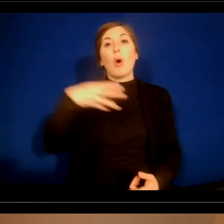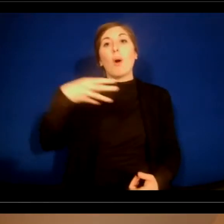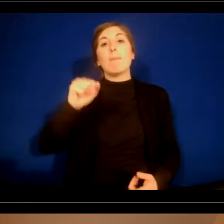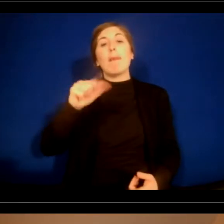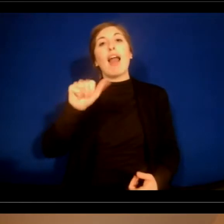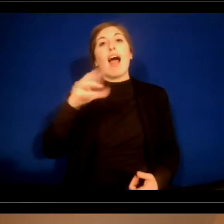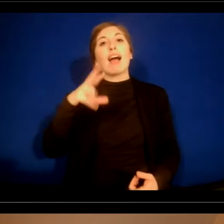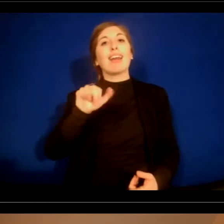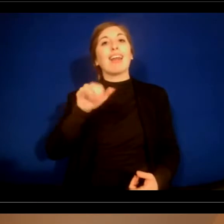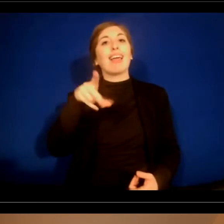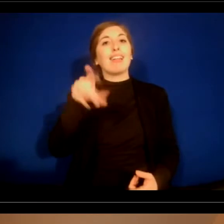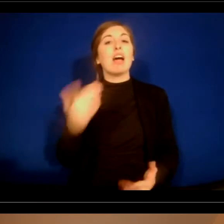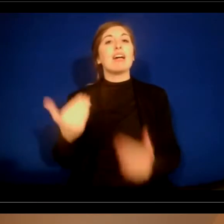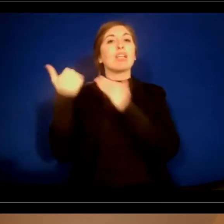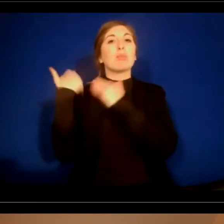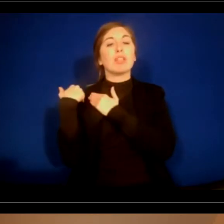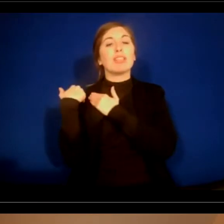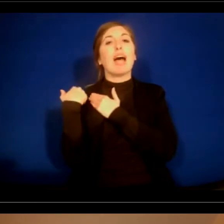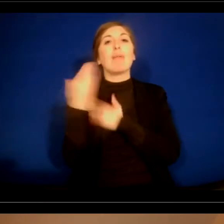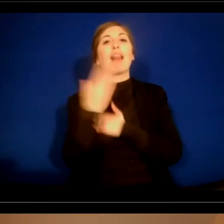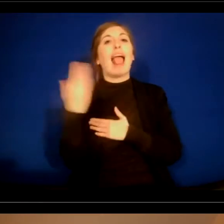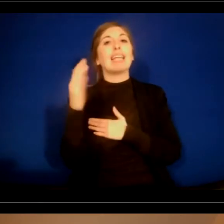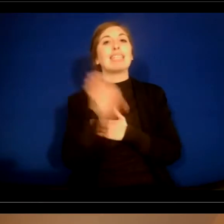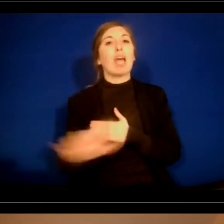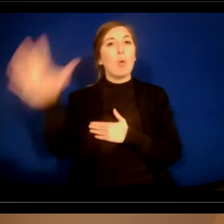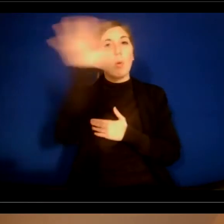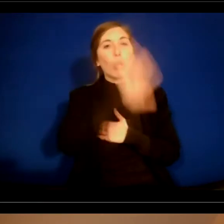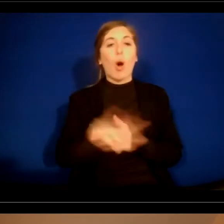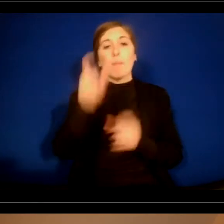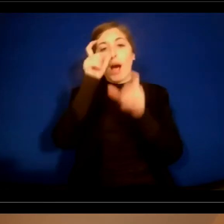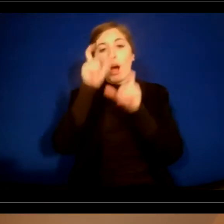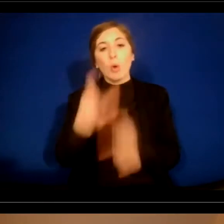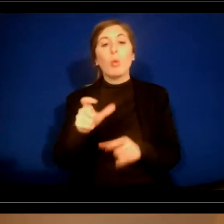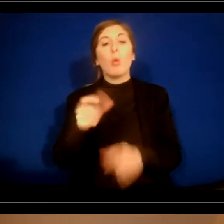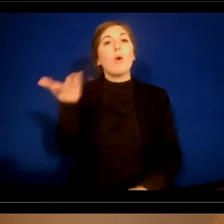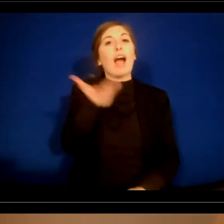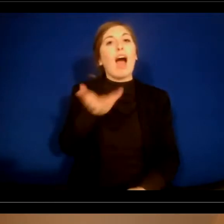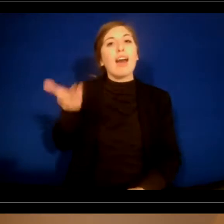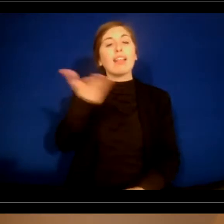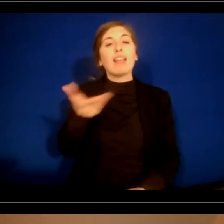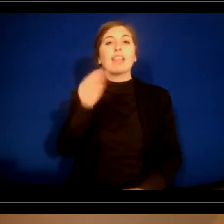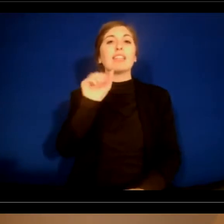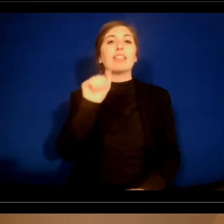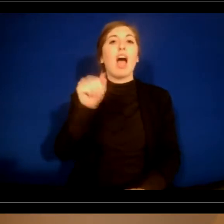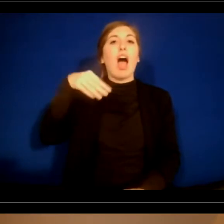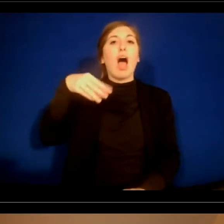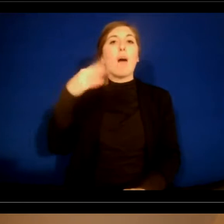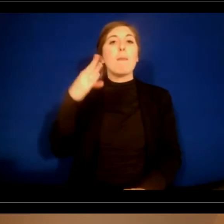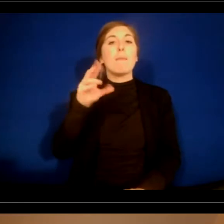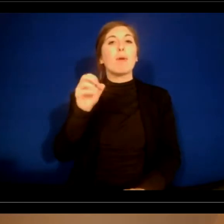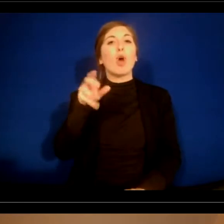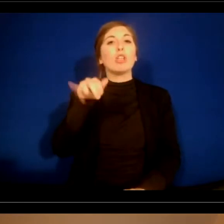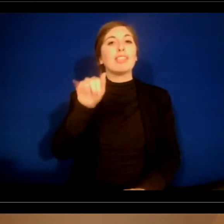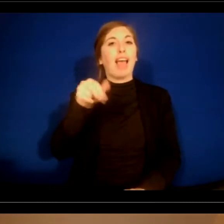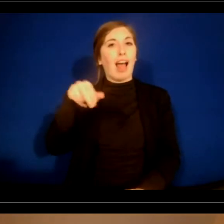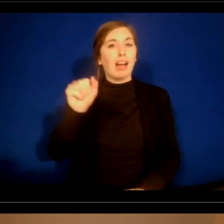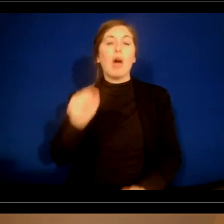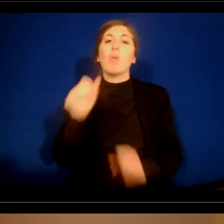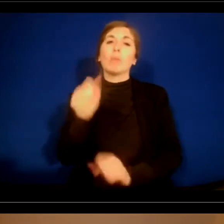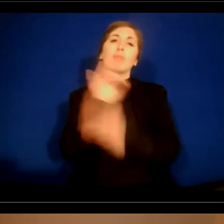Caritas Ambrosiana, e quindi ci parlerà sia degli interventi che vengono fatti vicino all'Ucraina, ma